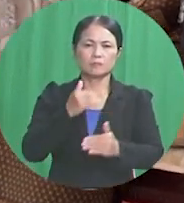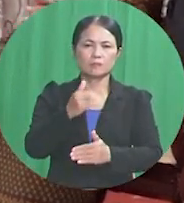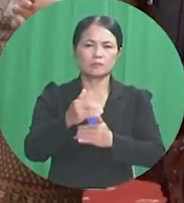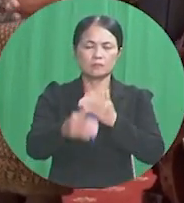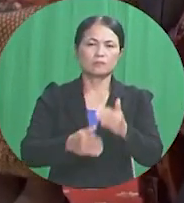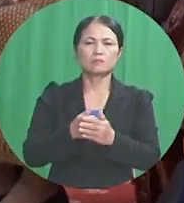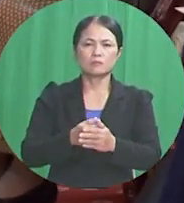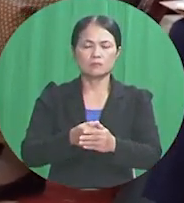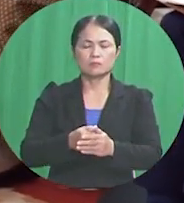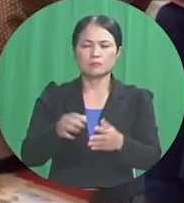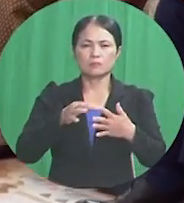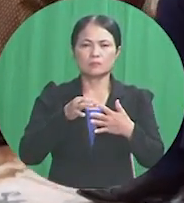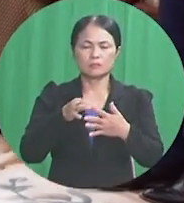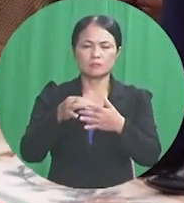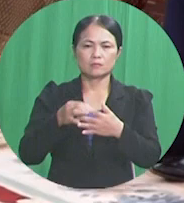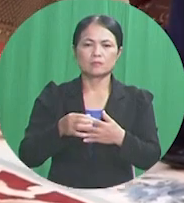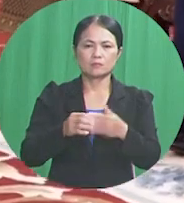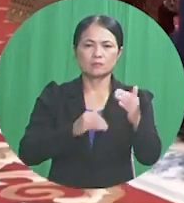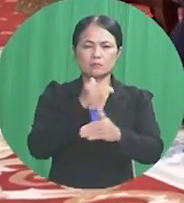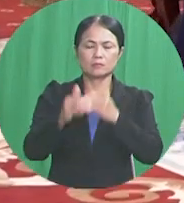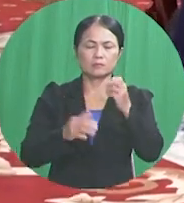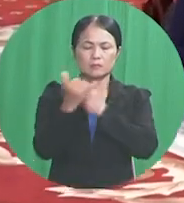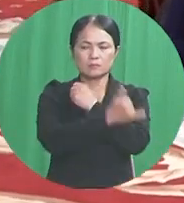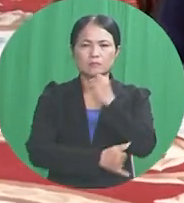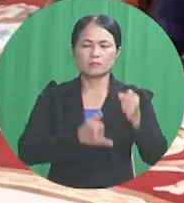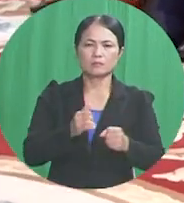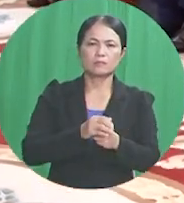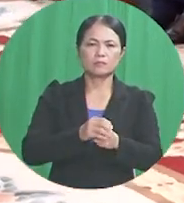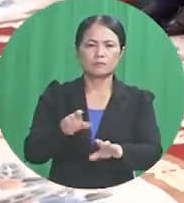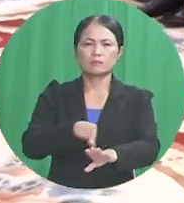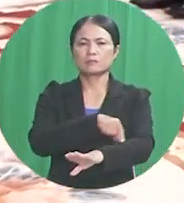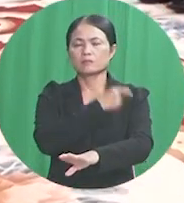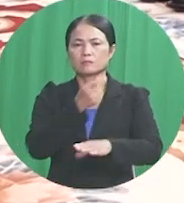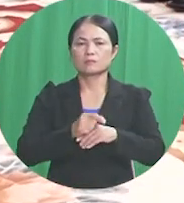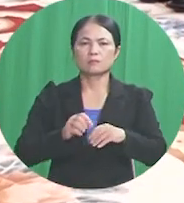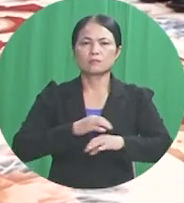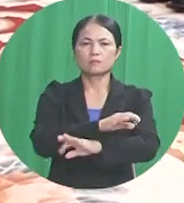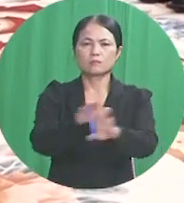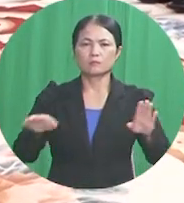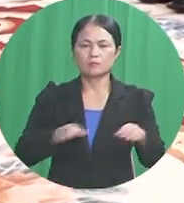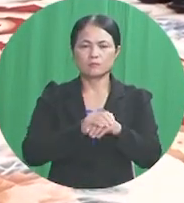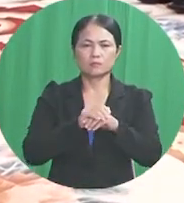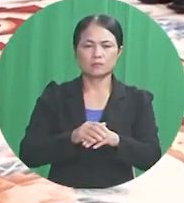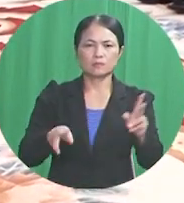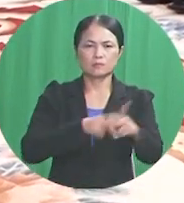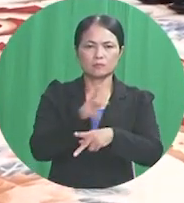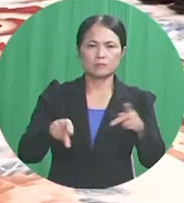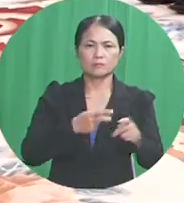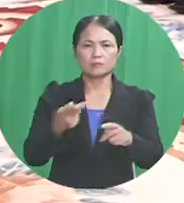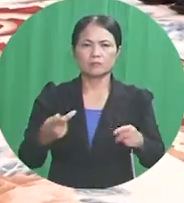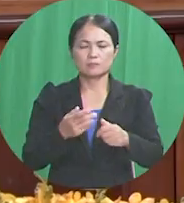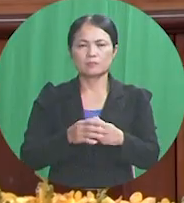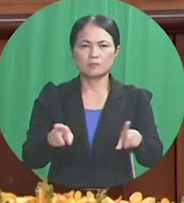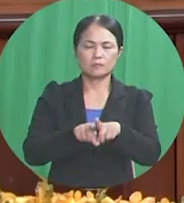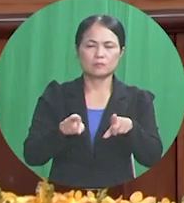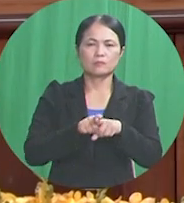อดามใบเจกุลประหยัดในการอภิวัตประเทศประกอบโดยเจริญเพียบนังวิบลพิบสำหรับประชาชนยังแตงปีก็